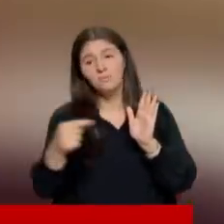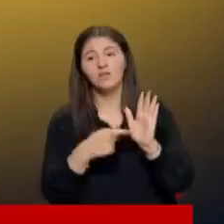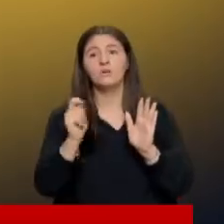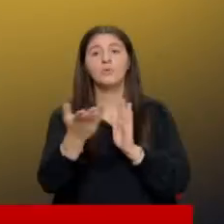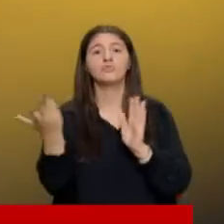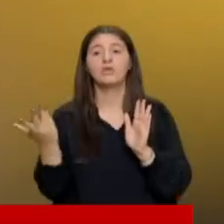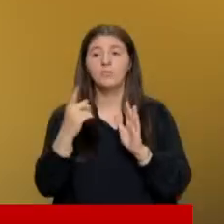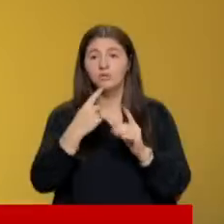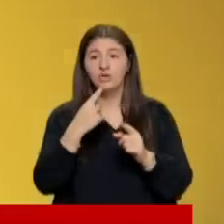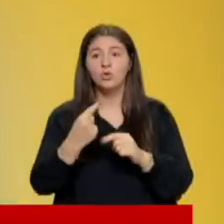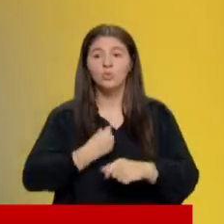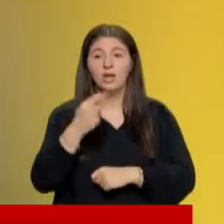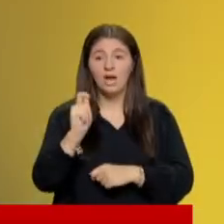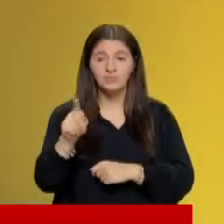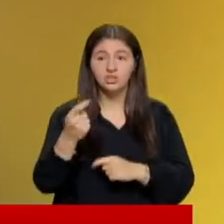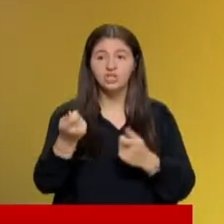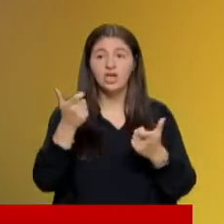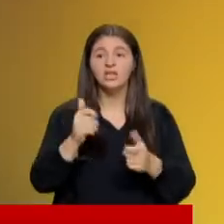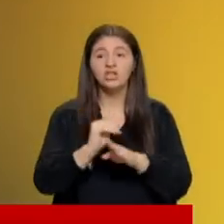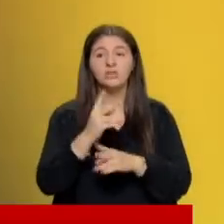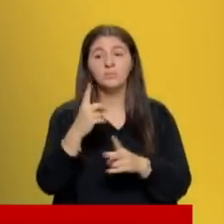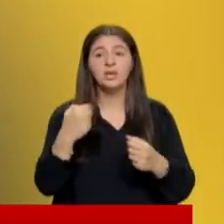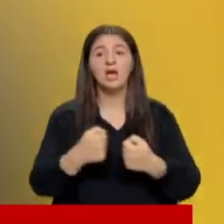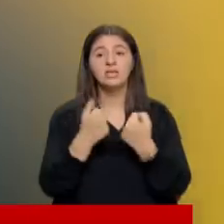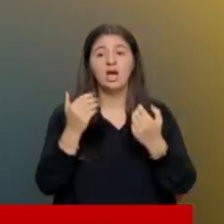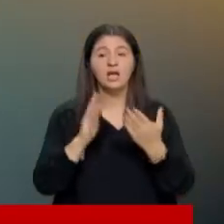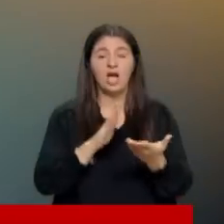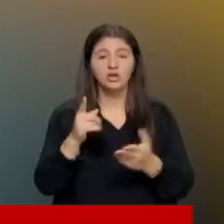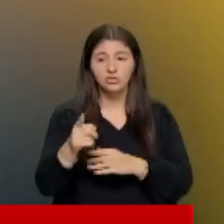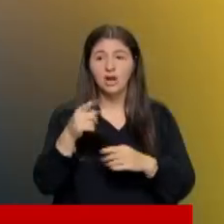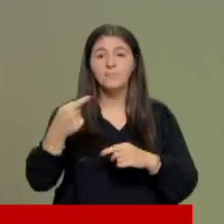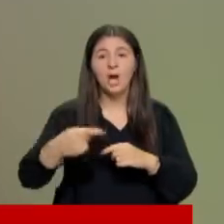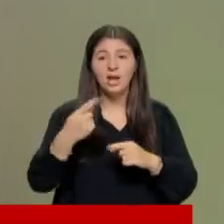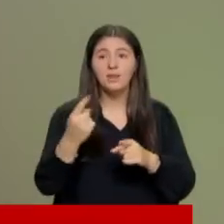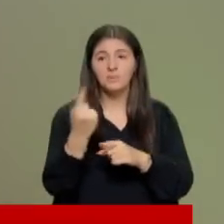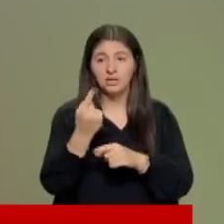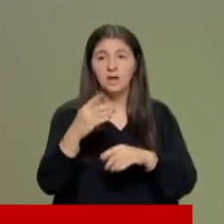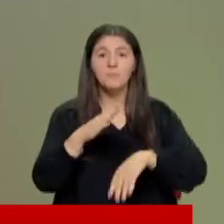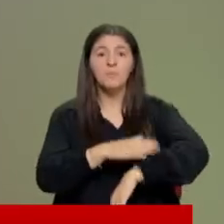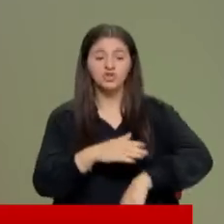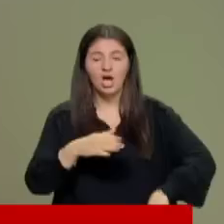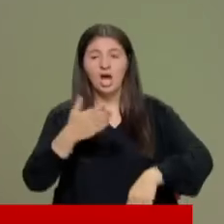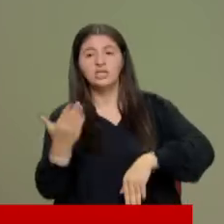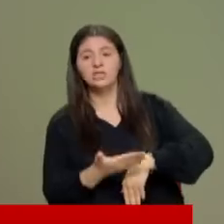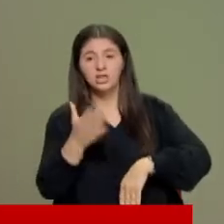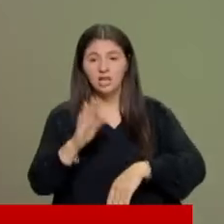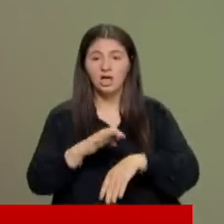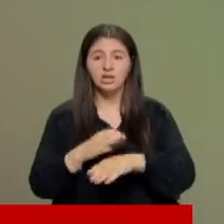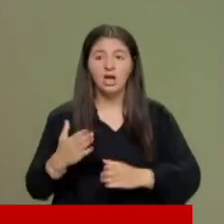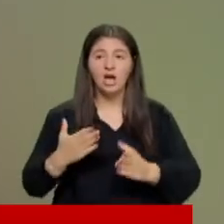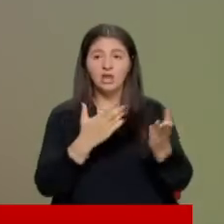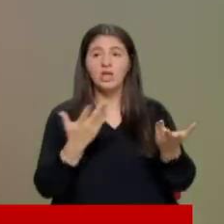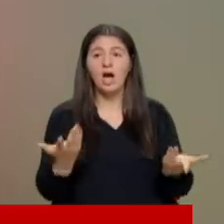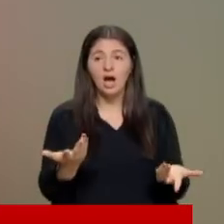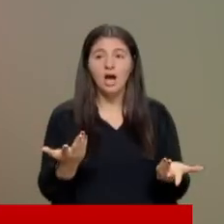bu sözlerle uyardı iş yerinde yaşanabilecek bir kazaya karşı makinelerden birine bacağı sıkışan Hüseyin pirinç hastaneye